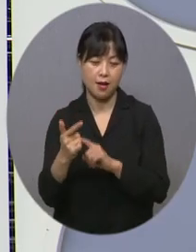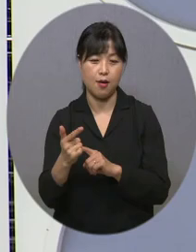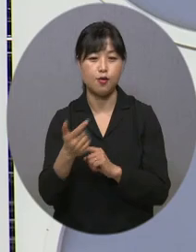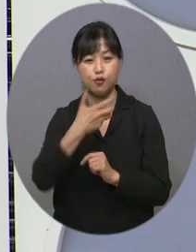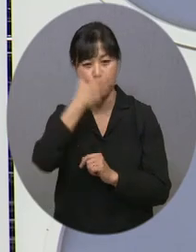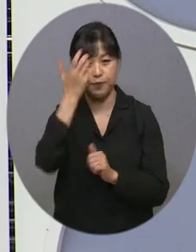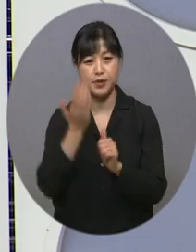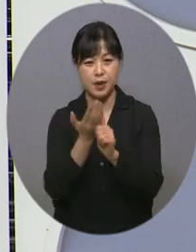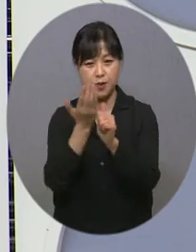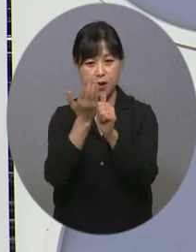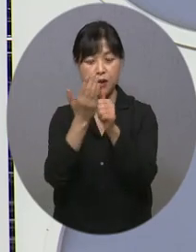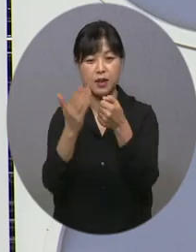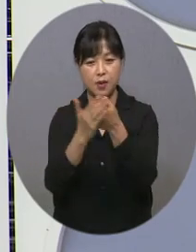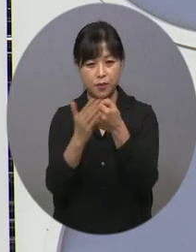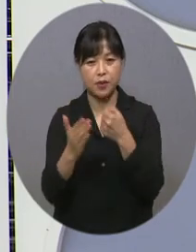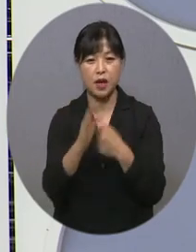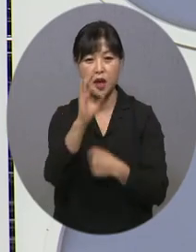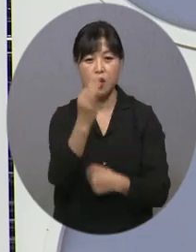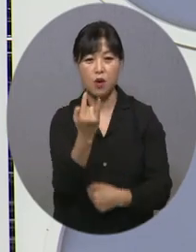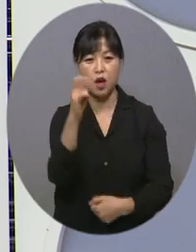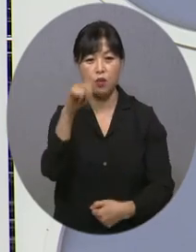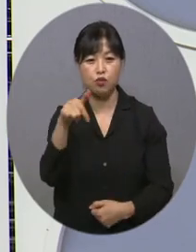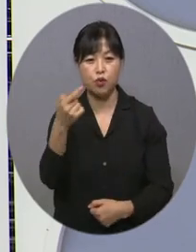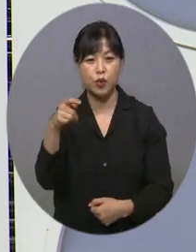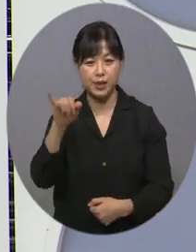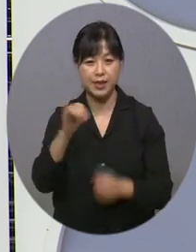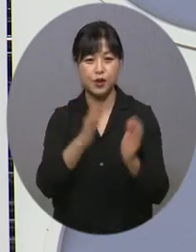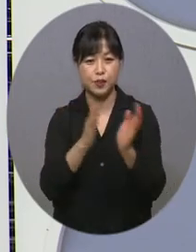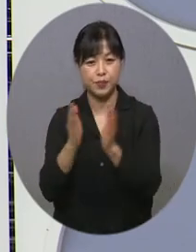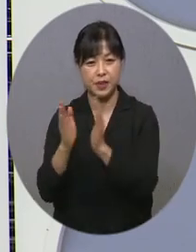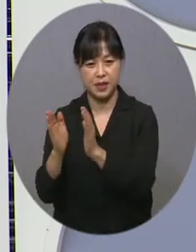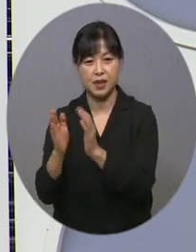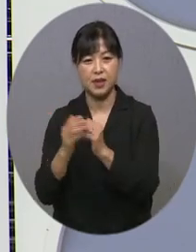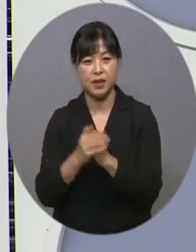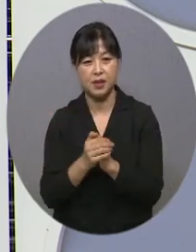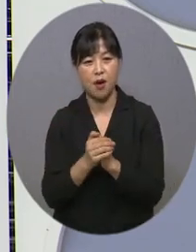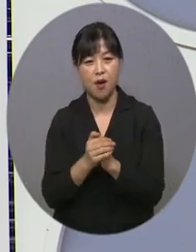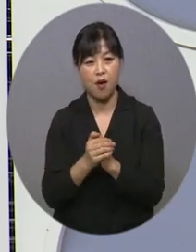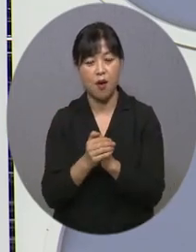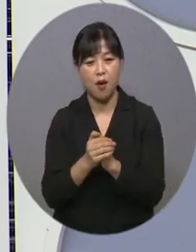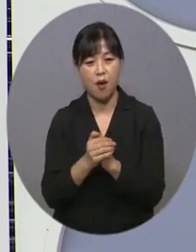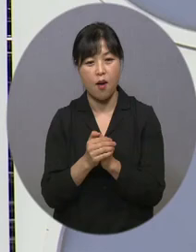그 외무고시 준비를 하기 위해서 이제 외국어대학교 야간